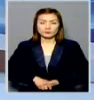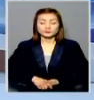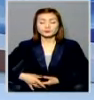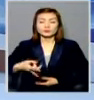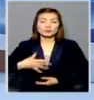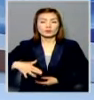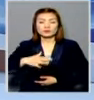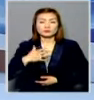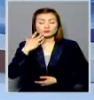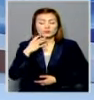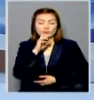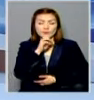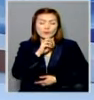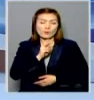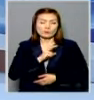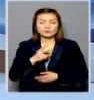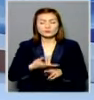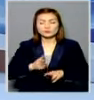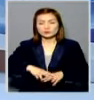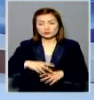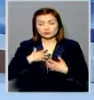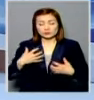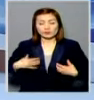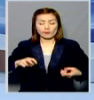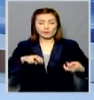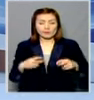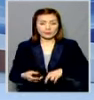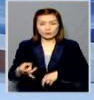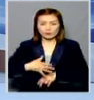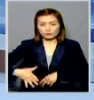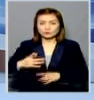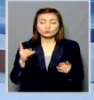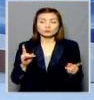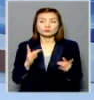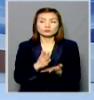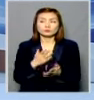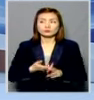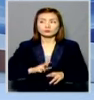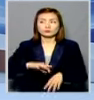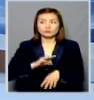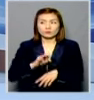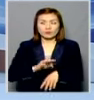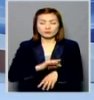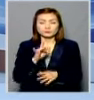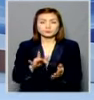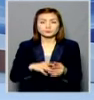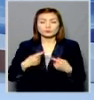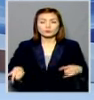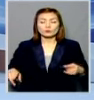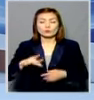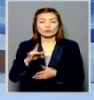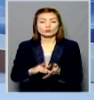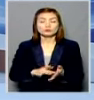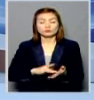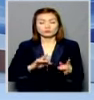Аудандарда жаппай мал қырылып жатыр. Осыдан 2 ай бұрын Қызылқоға өңірінде белең алған белгісіз індет Атыраудың басқа аудандарына